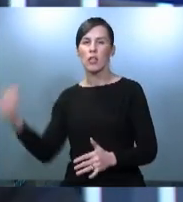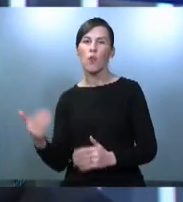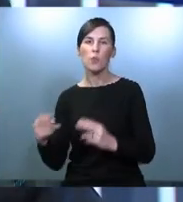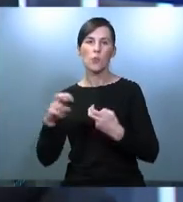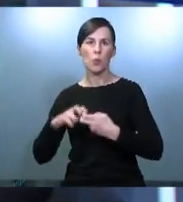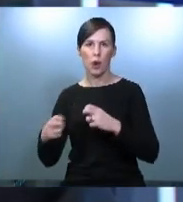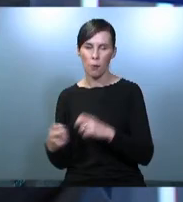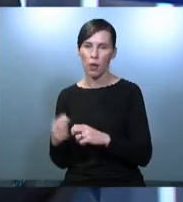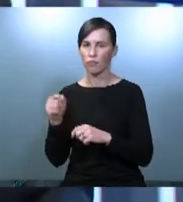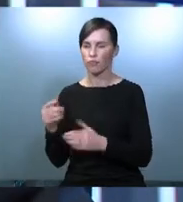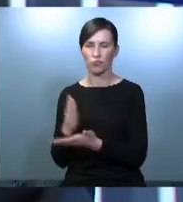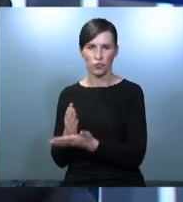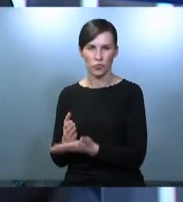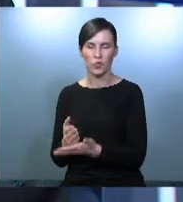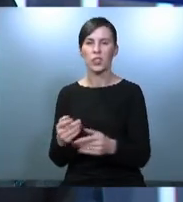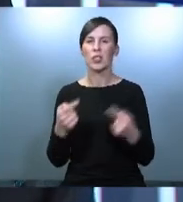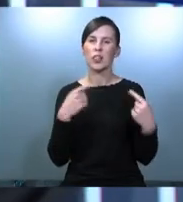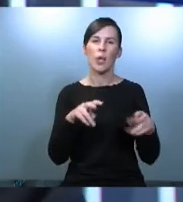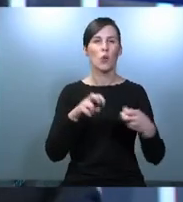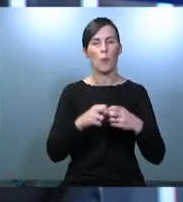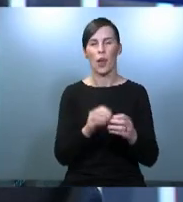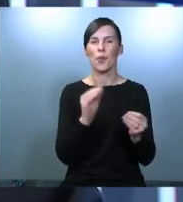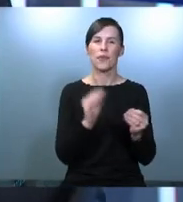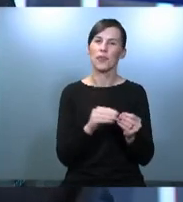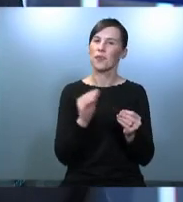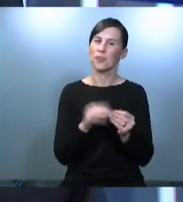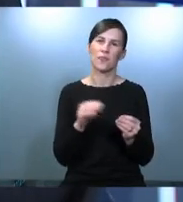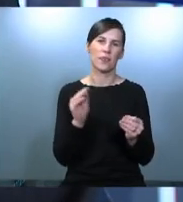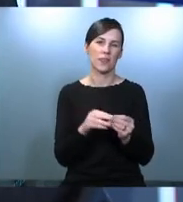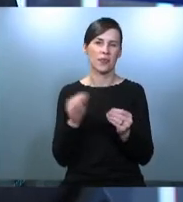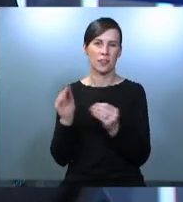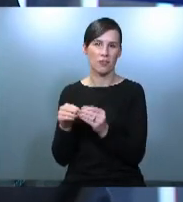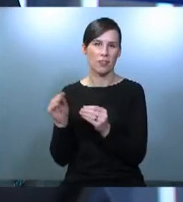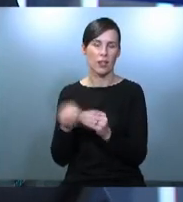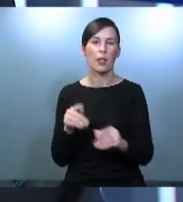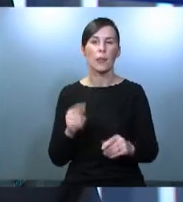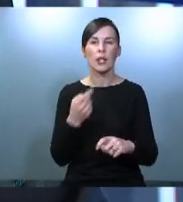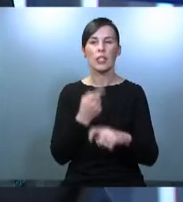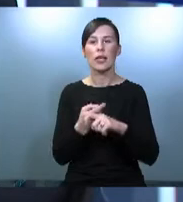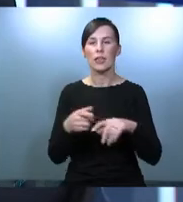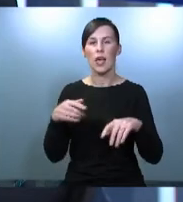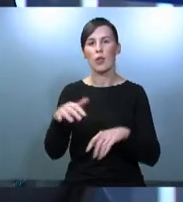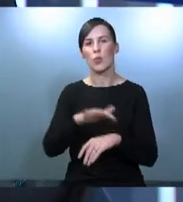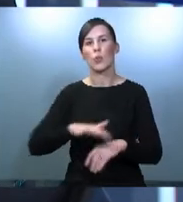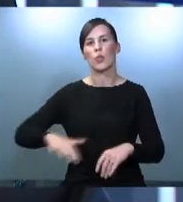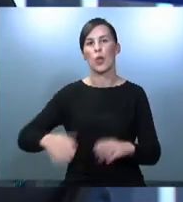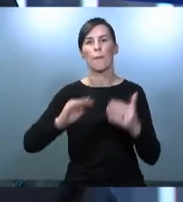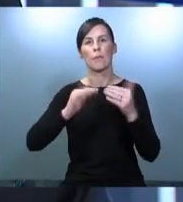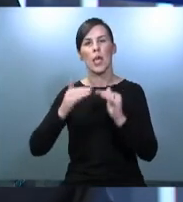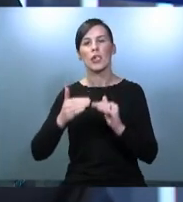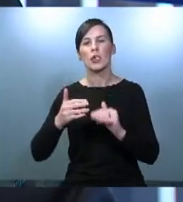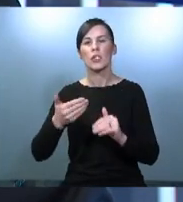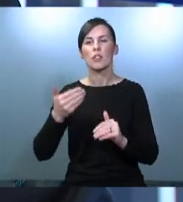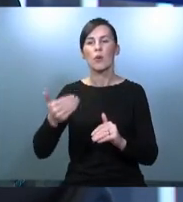reiškia, valomųjų įrenginių problema. Kėdainių miestas ypatingai ir gyventojai ypatingai